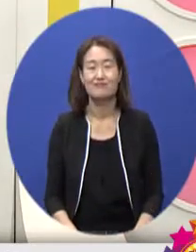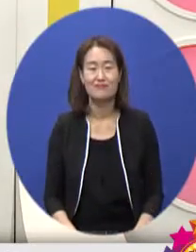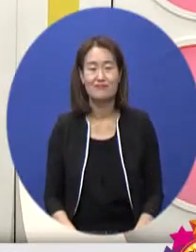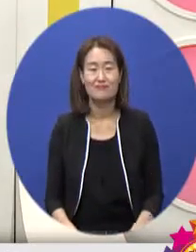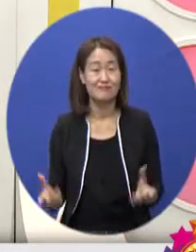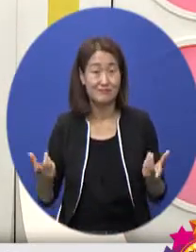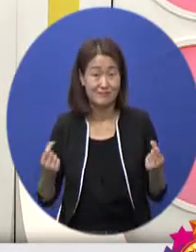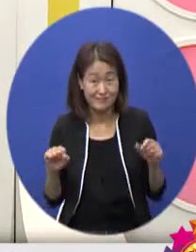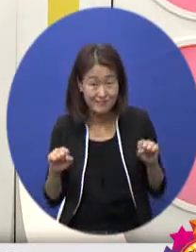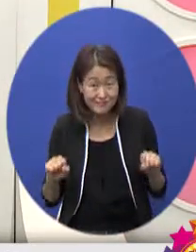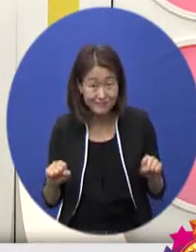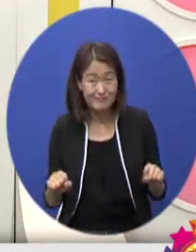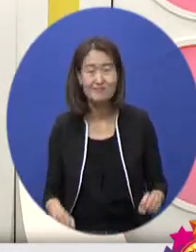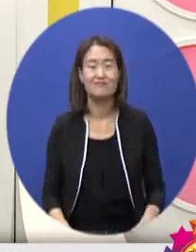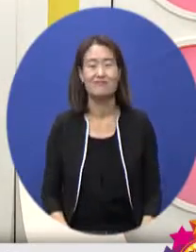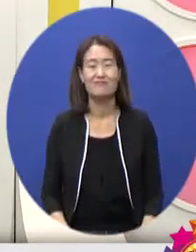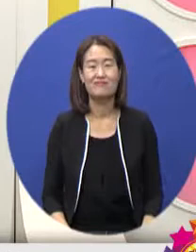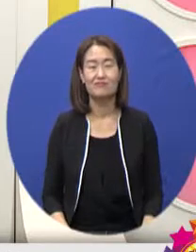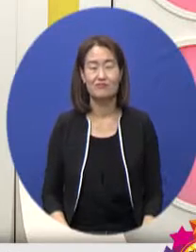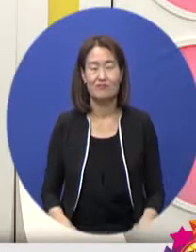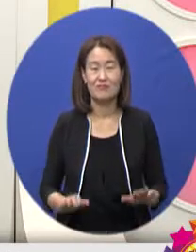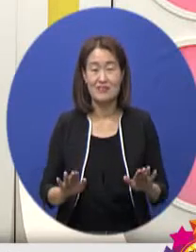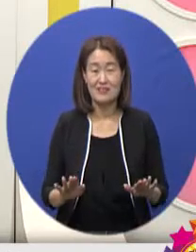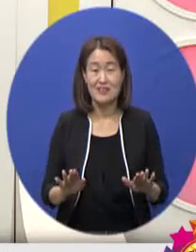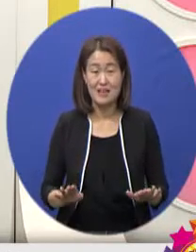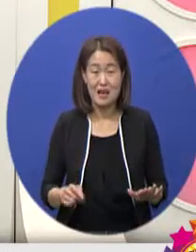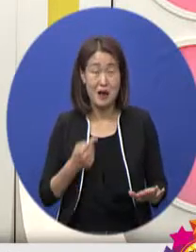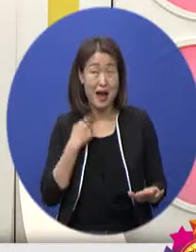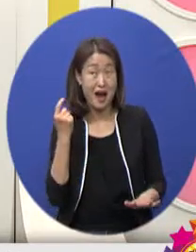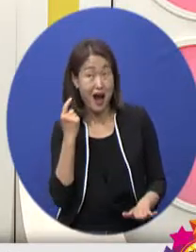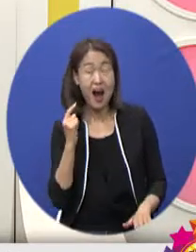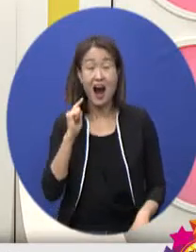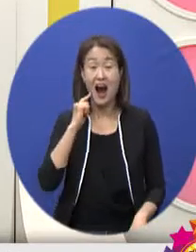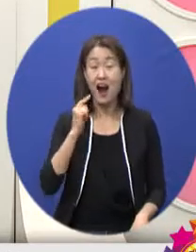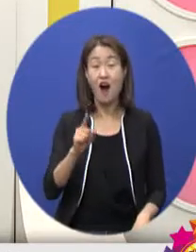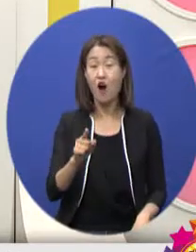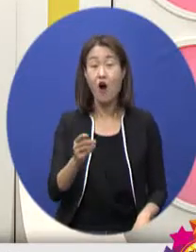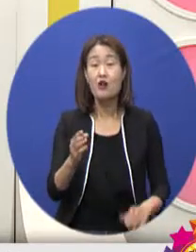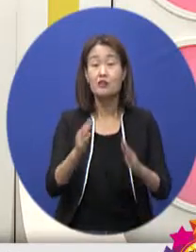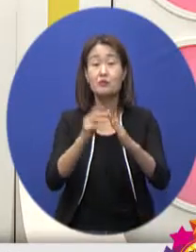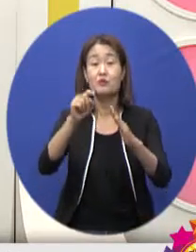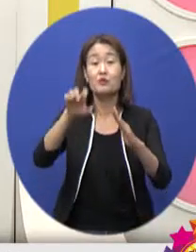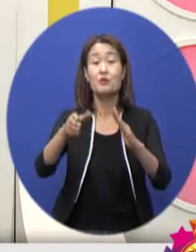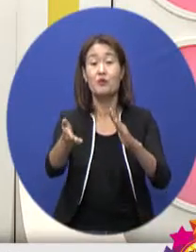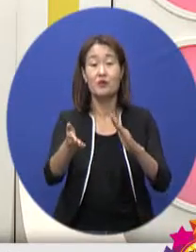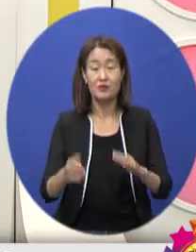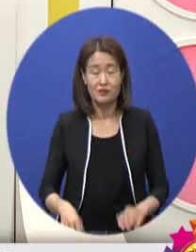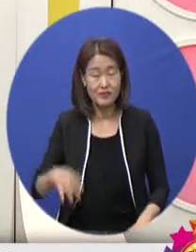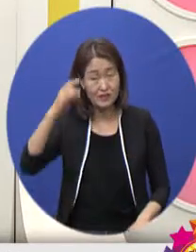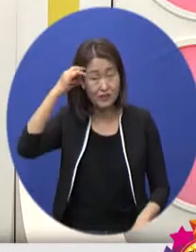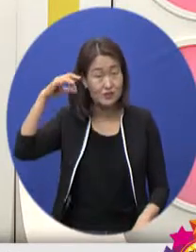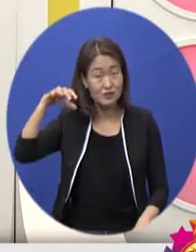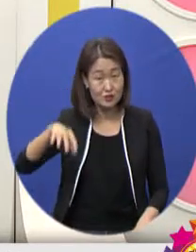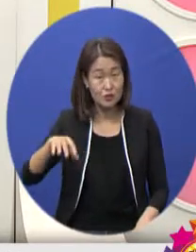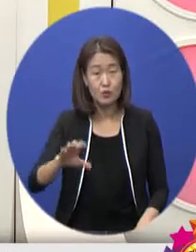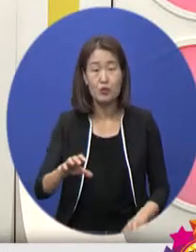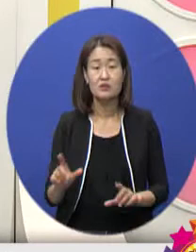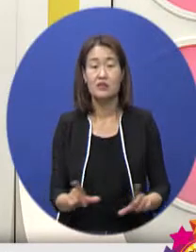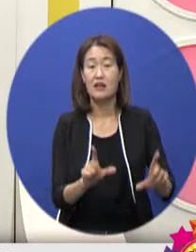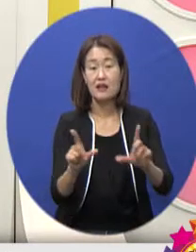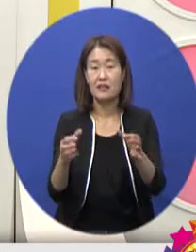네, 안녕하세요. 네, 우리 톡톡 토는 목소리의 우리 어머니 어디에 살고 계신가요? 네, 인천 삼곡동에